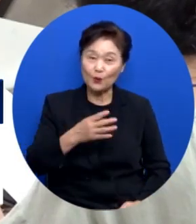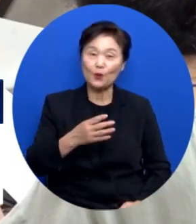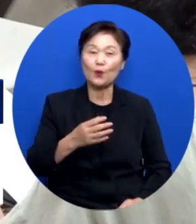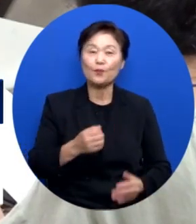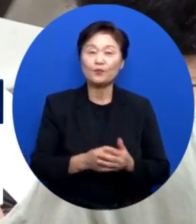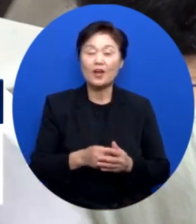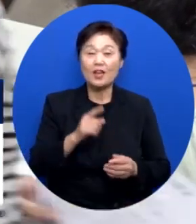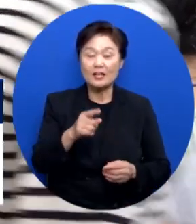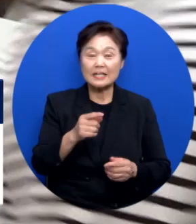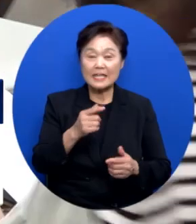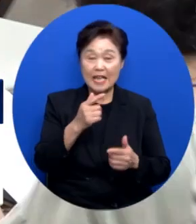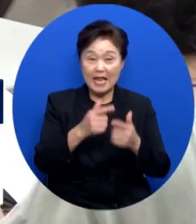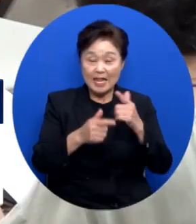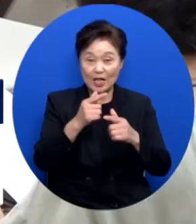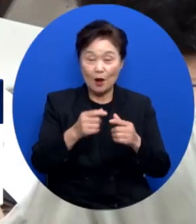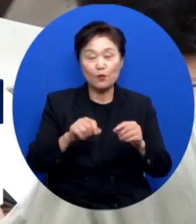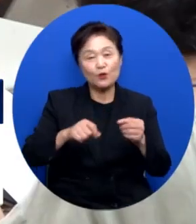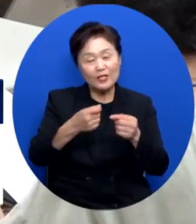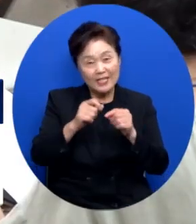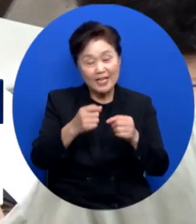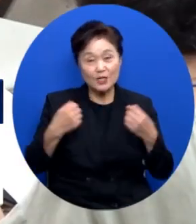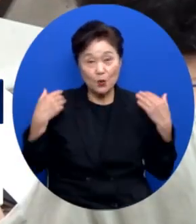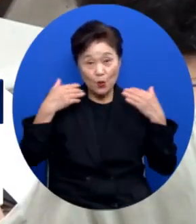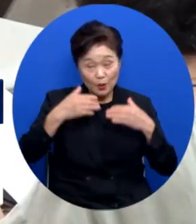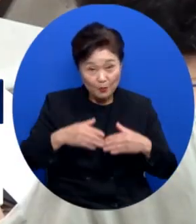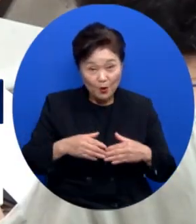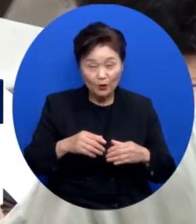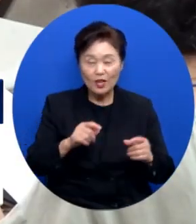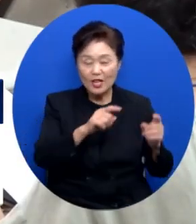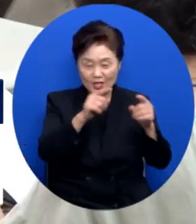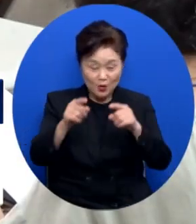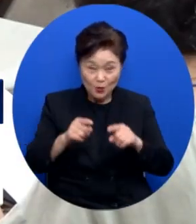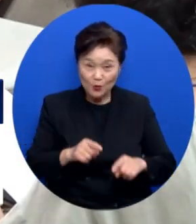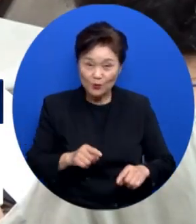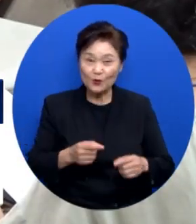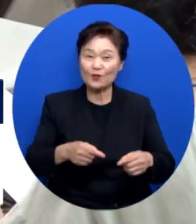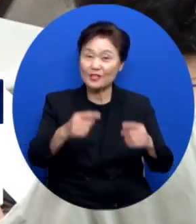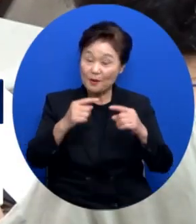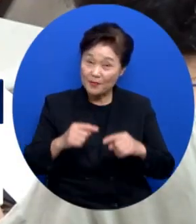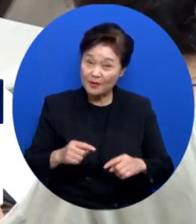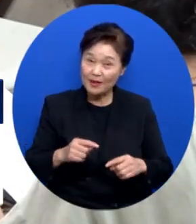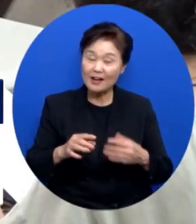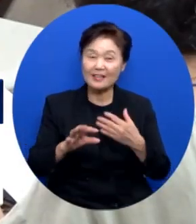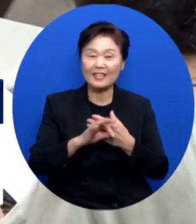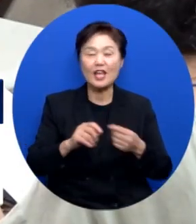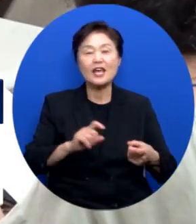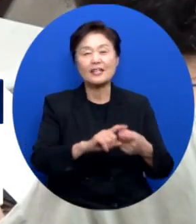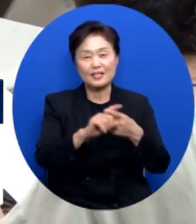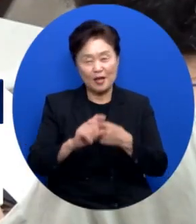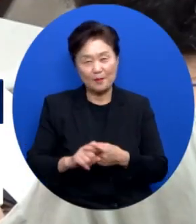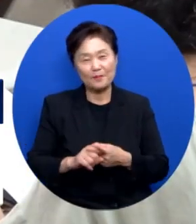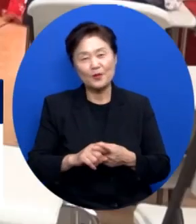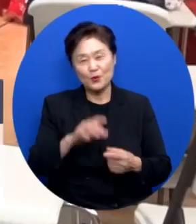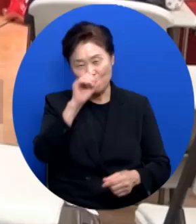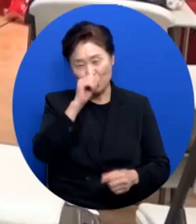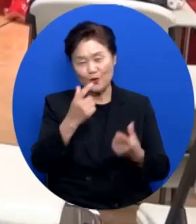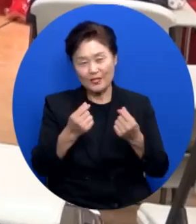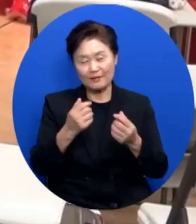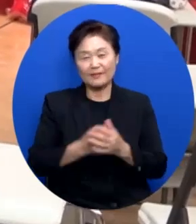그 니팅도 이제 전국적으로 하게 되면 저희도 같이 연합하는 마음으로 더 동참할 수 있을 것 같아요.